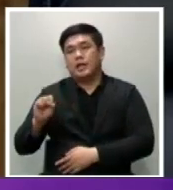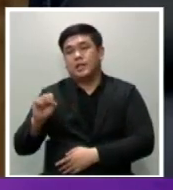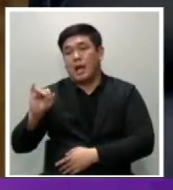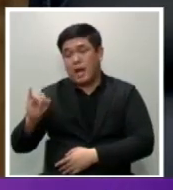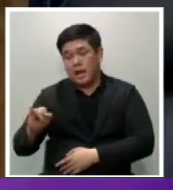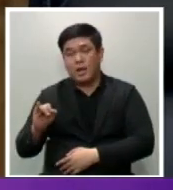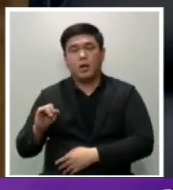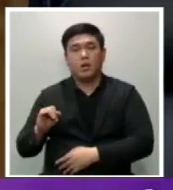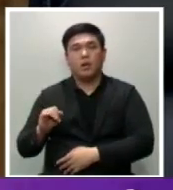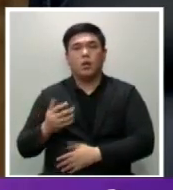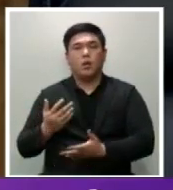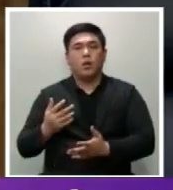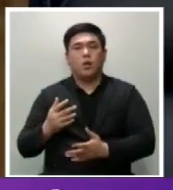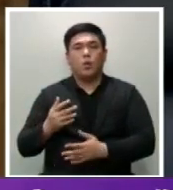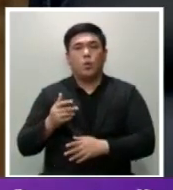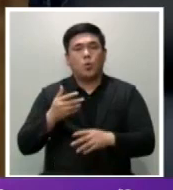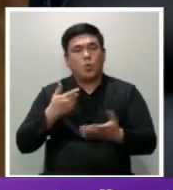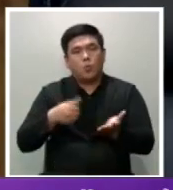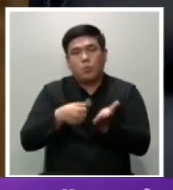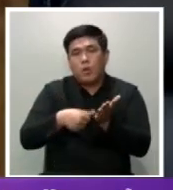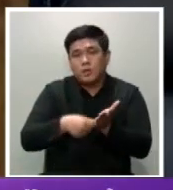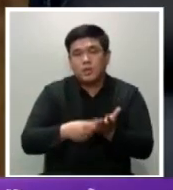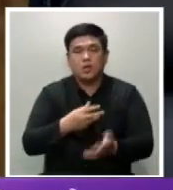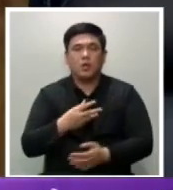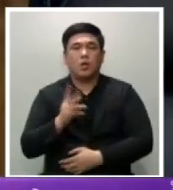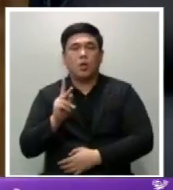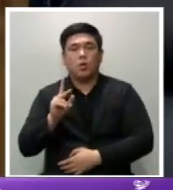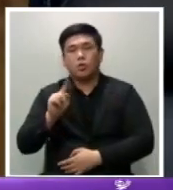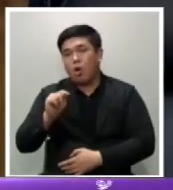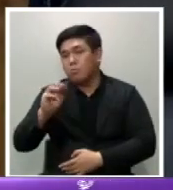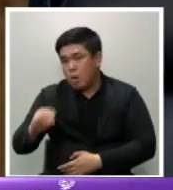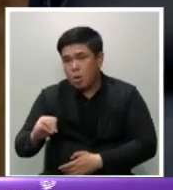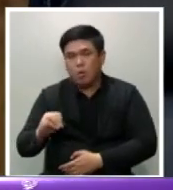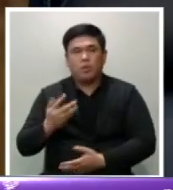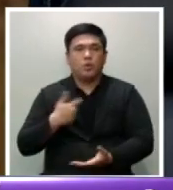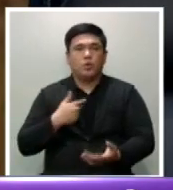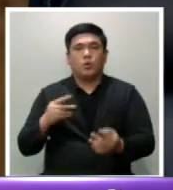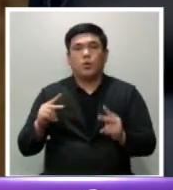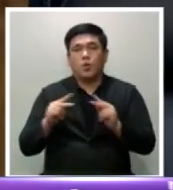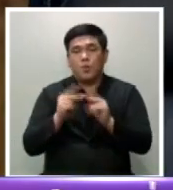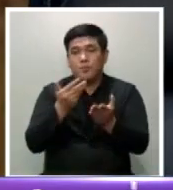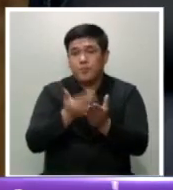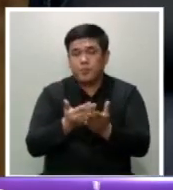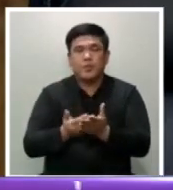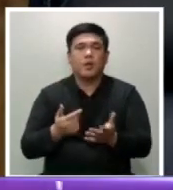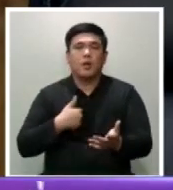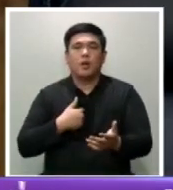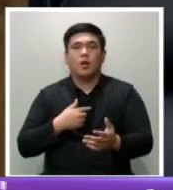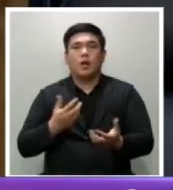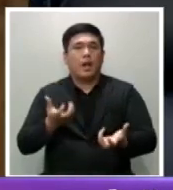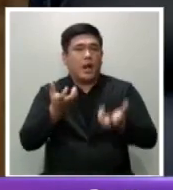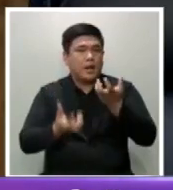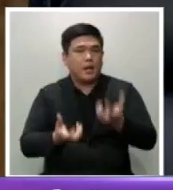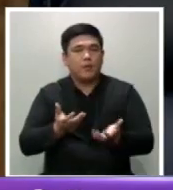วนกันมาหมดมีอธิบดีกรมศุลกากรมีอธิบดีกรมสรรพสามิตมีสำนักงานอัยการ